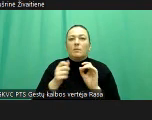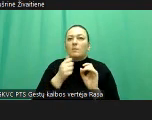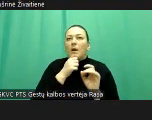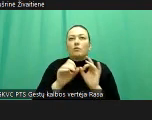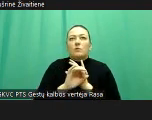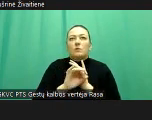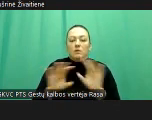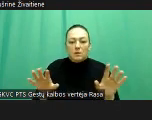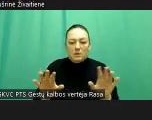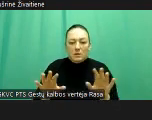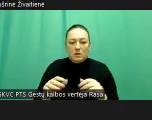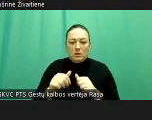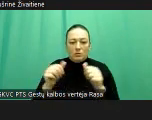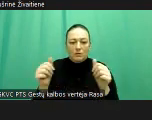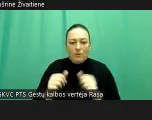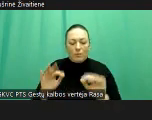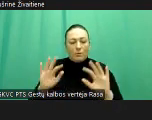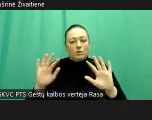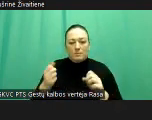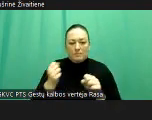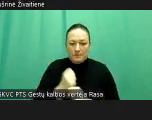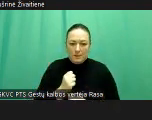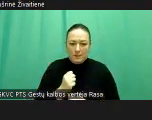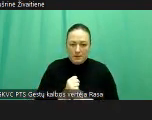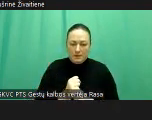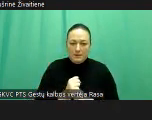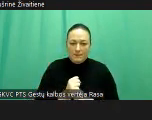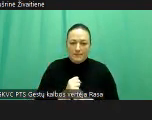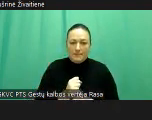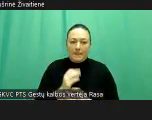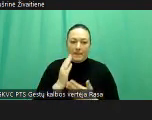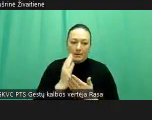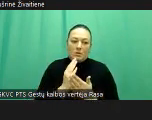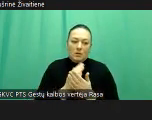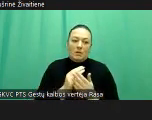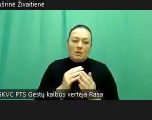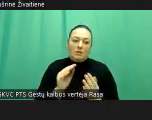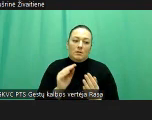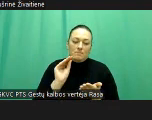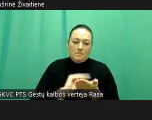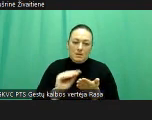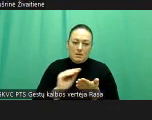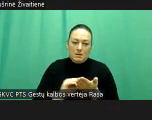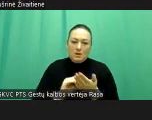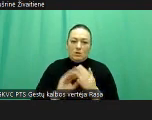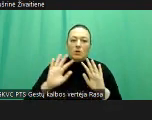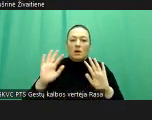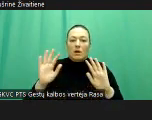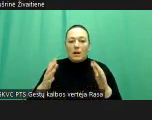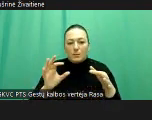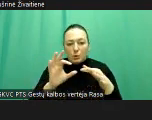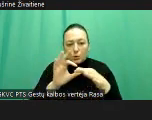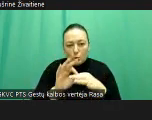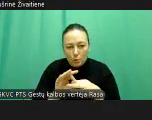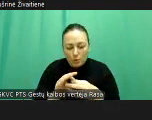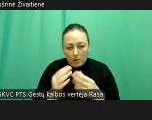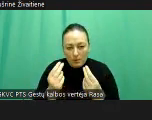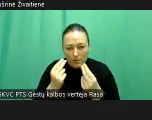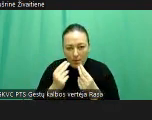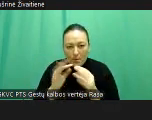to būdai, kaip tai padaryti. Ir štai jie čia yra išvardinti, kaip apjungti dalykus ir